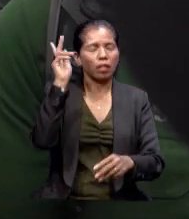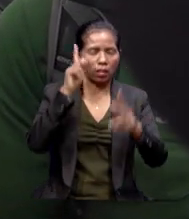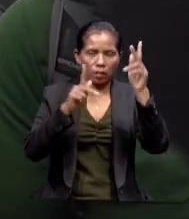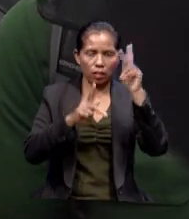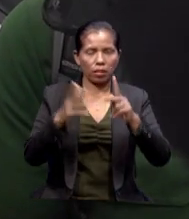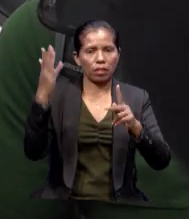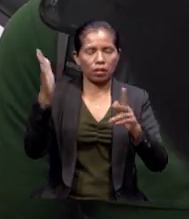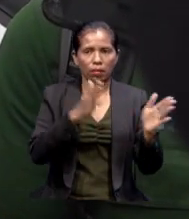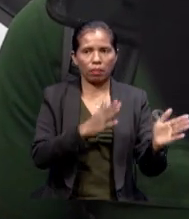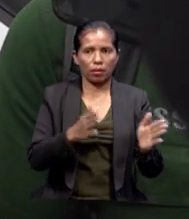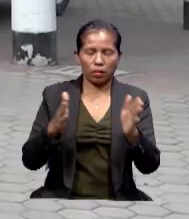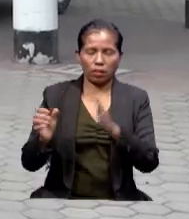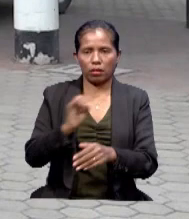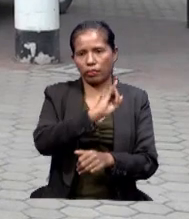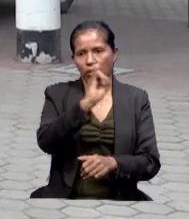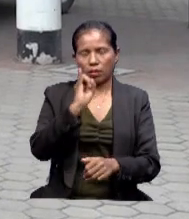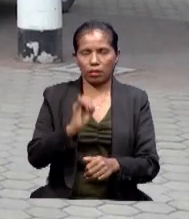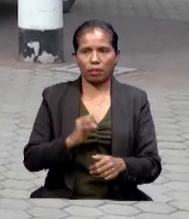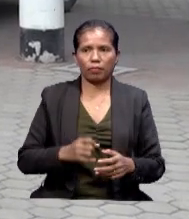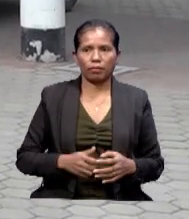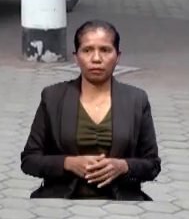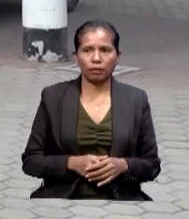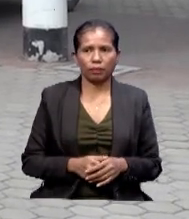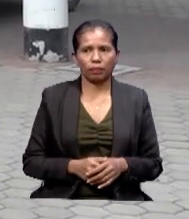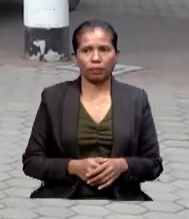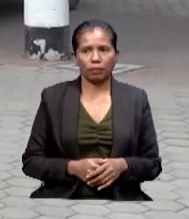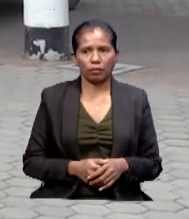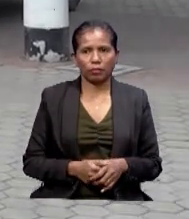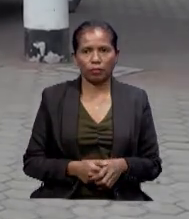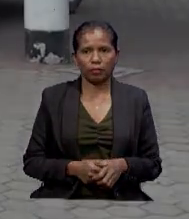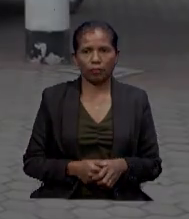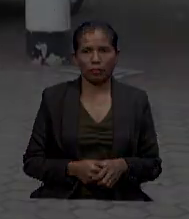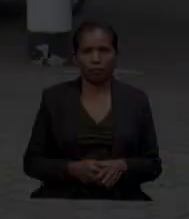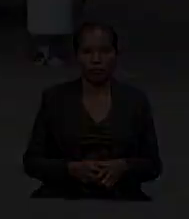ia hela prosesu investigasaun. Laura Xavier, Marito da Costa, Jemen.